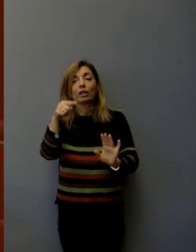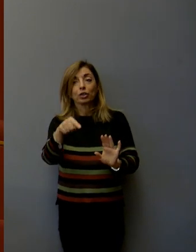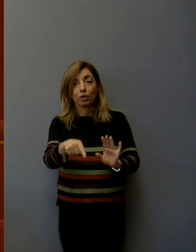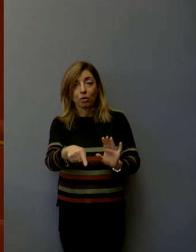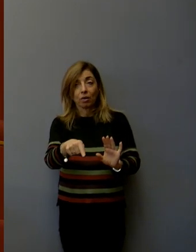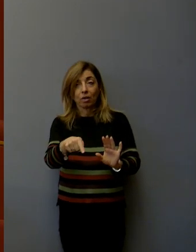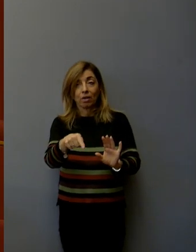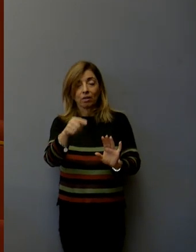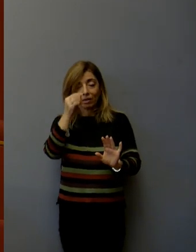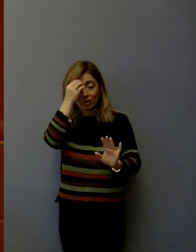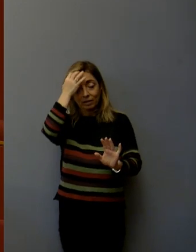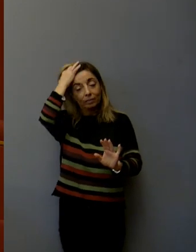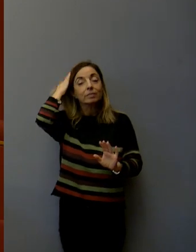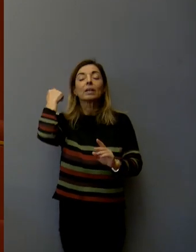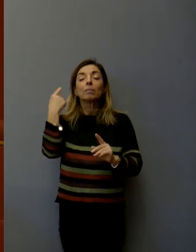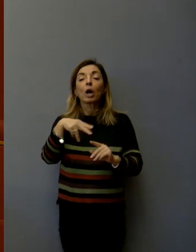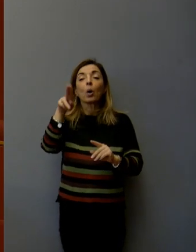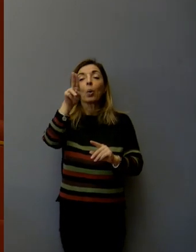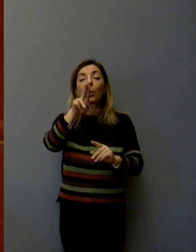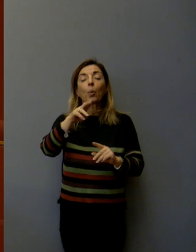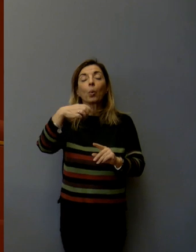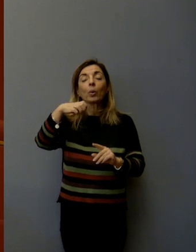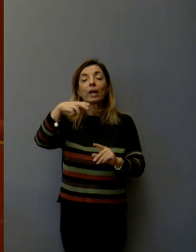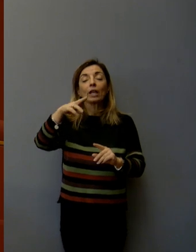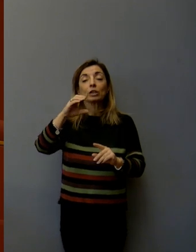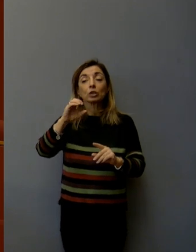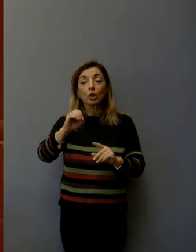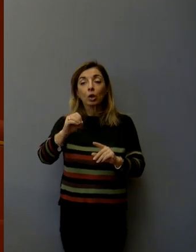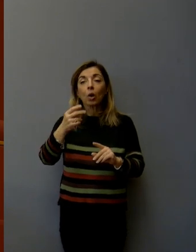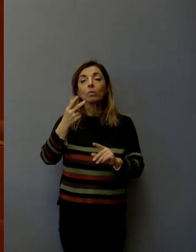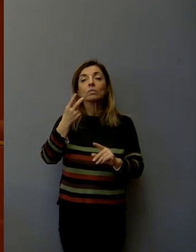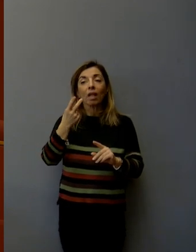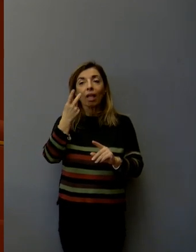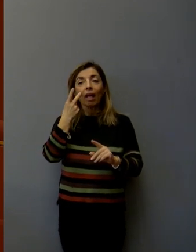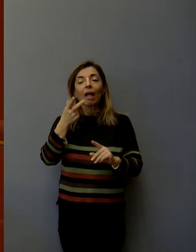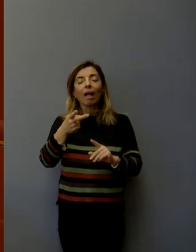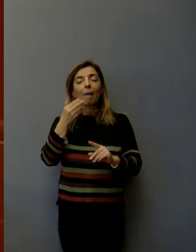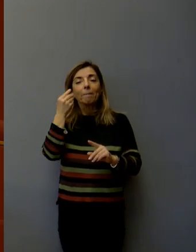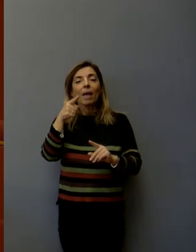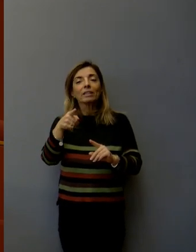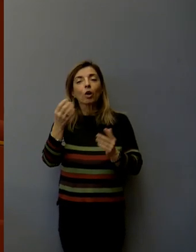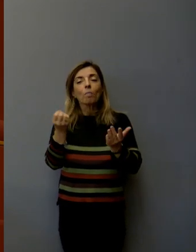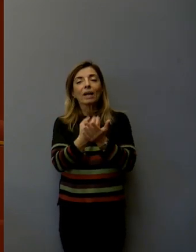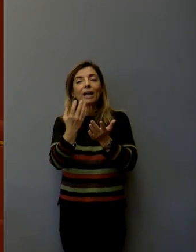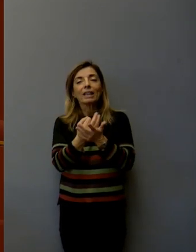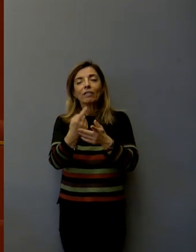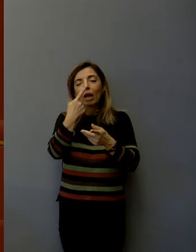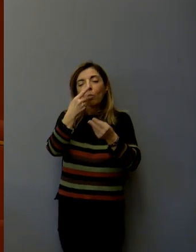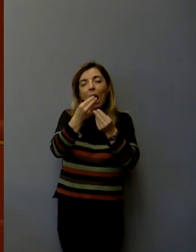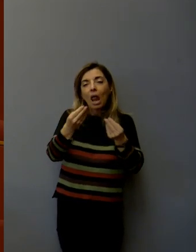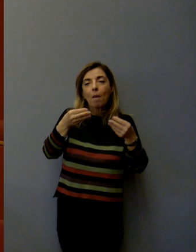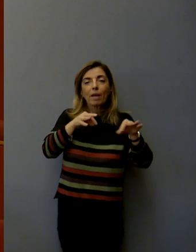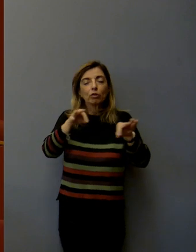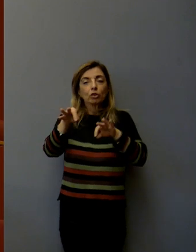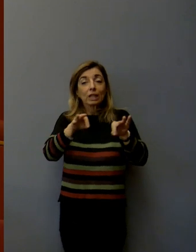anche l'unesco Considera la creatività come elemento strategico per lo sviluppo urbano e sostenibile sono sette